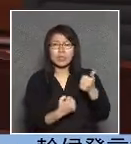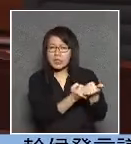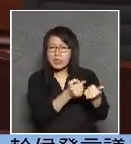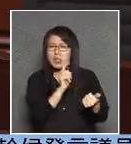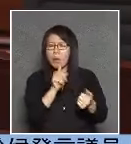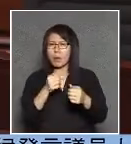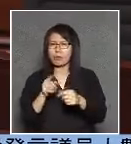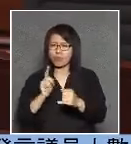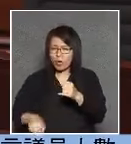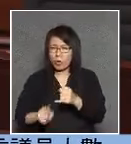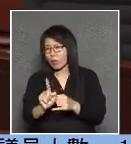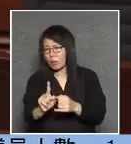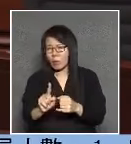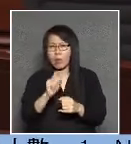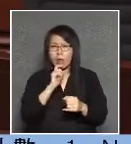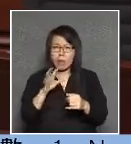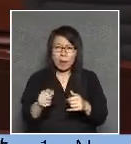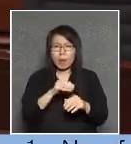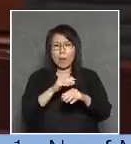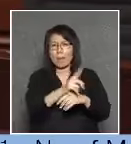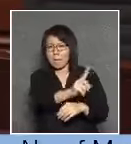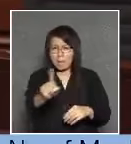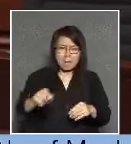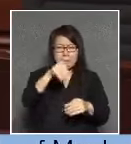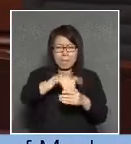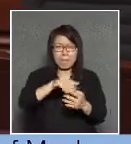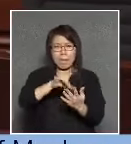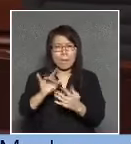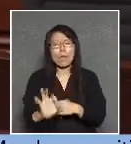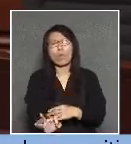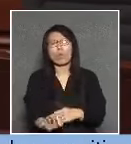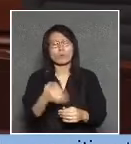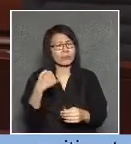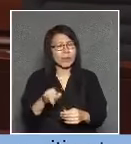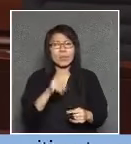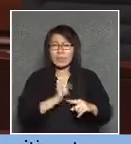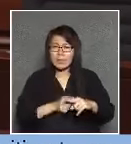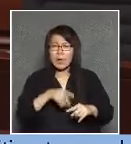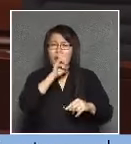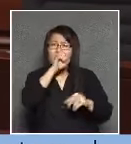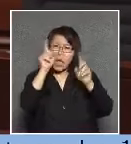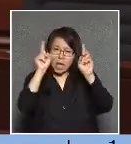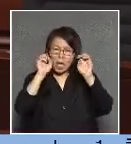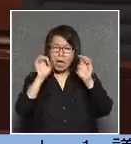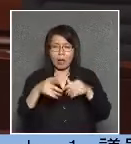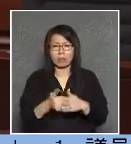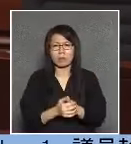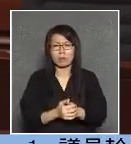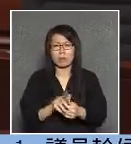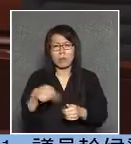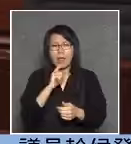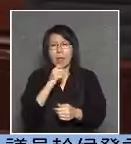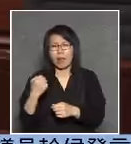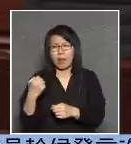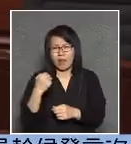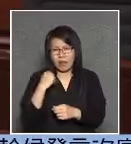最後怎樣我們拿不到這個普選。實際上他們除了喊口號之外，哪裡有實質